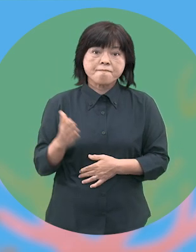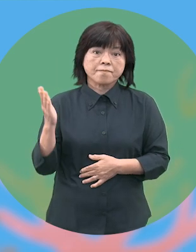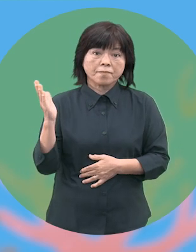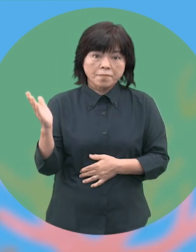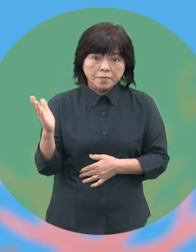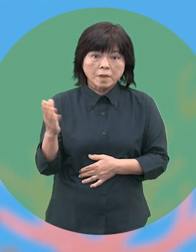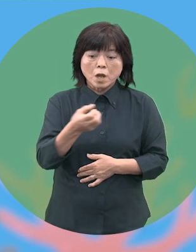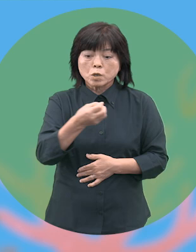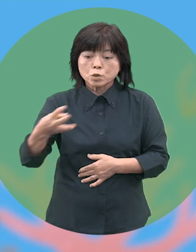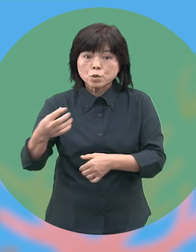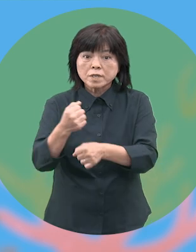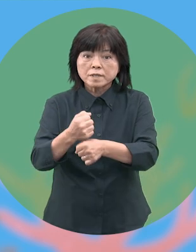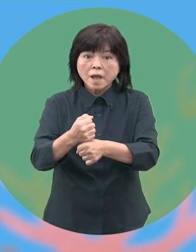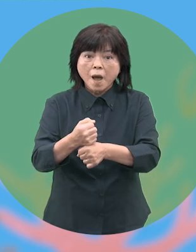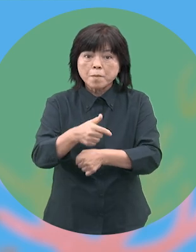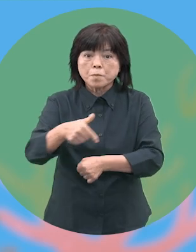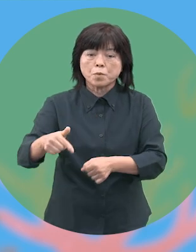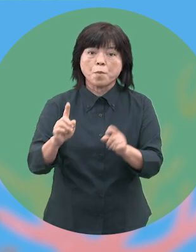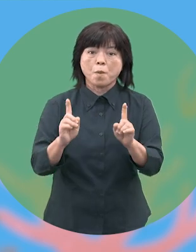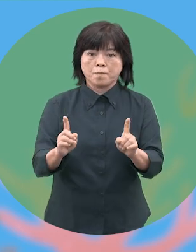水産部門。